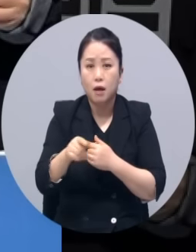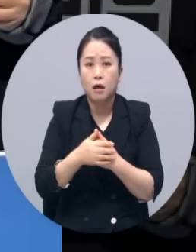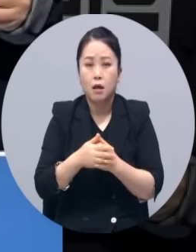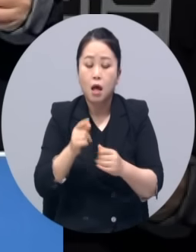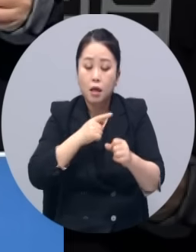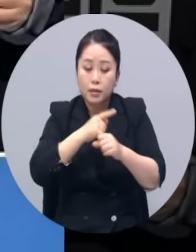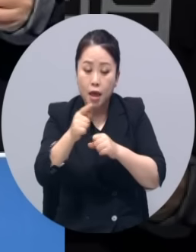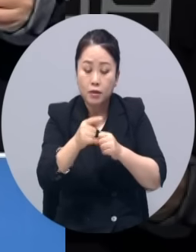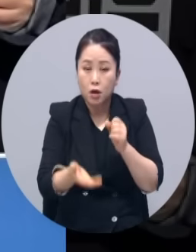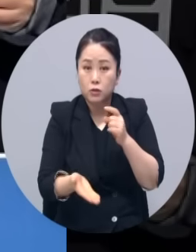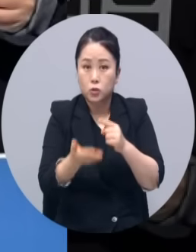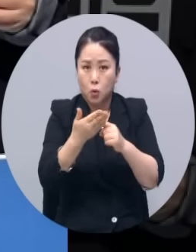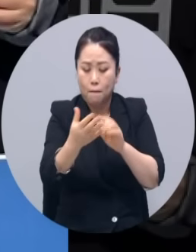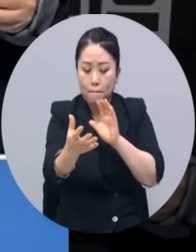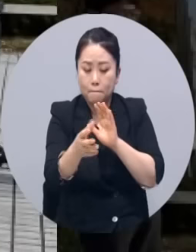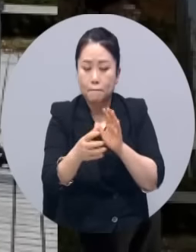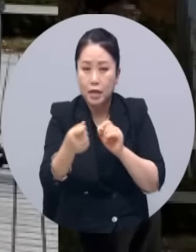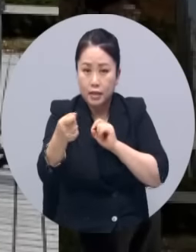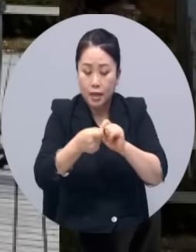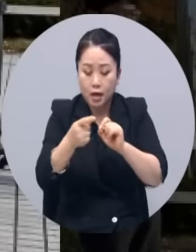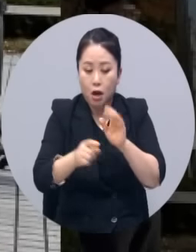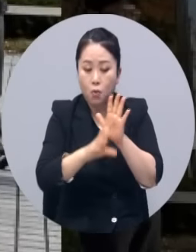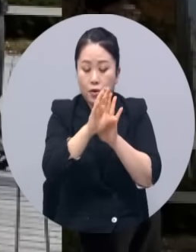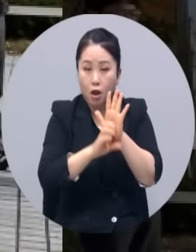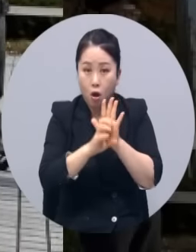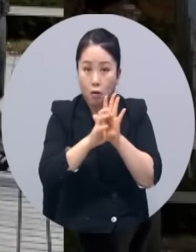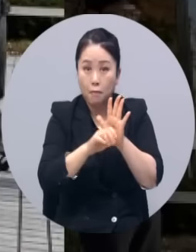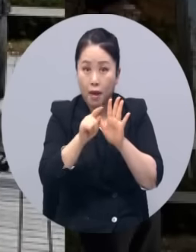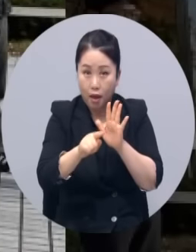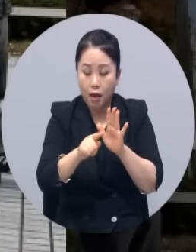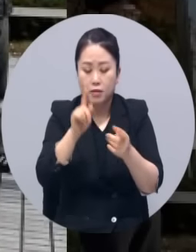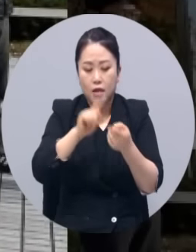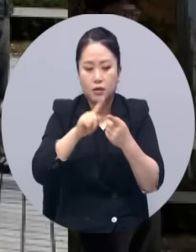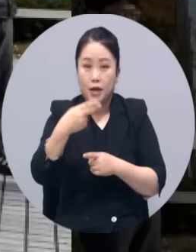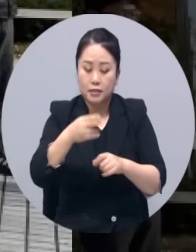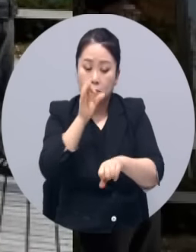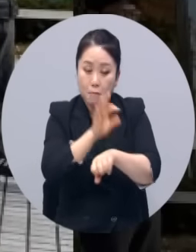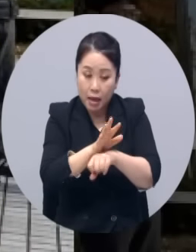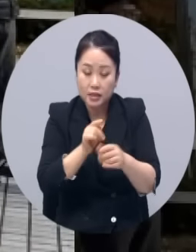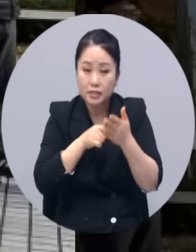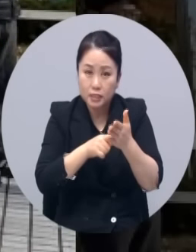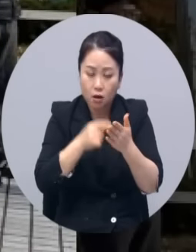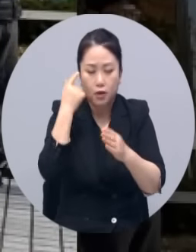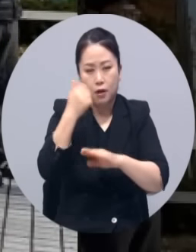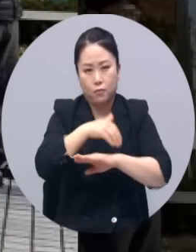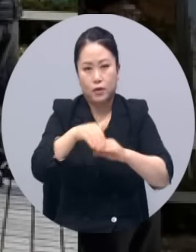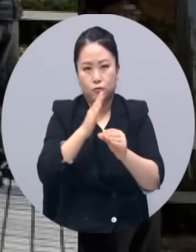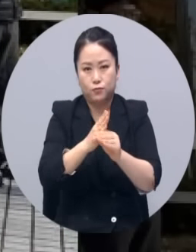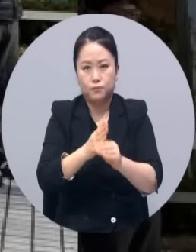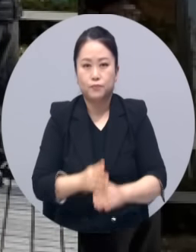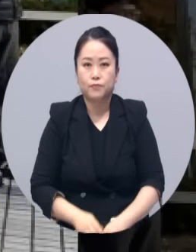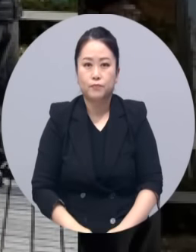경매를 앞두고 LH의 피해 주택 매입 신청 등을 계획하고 있습니다. MBC 뉴스 조민입니다.